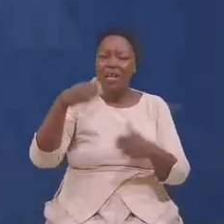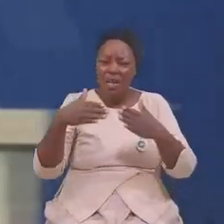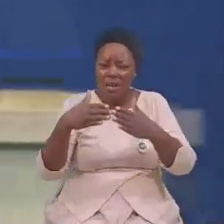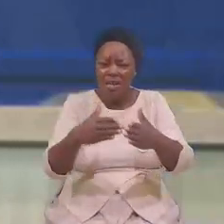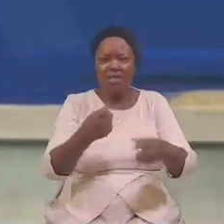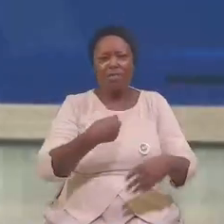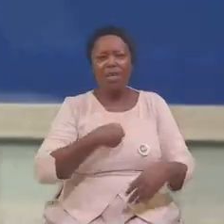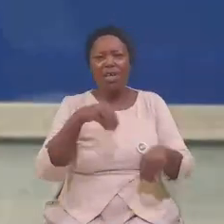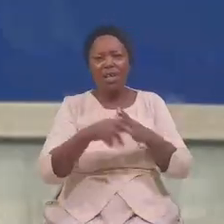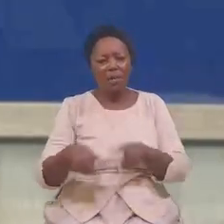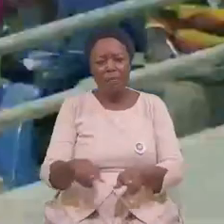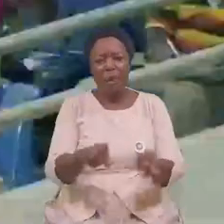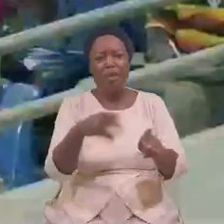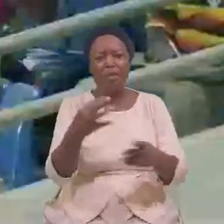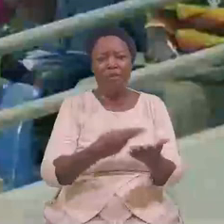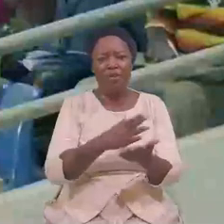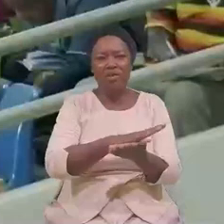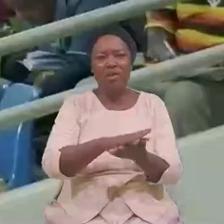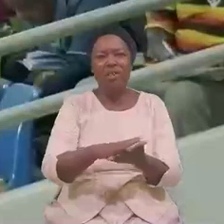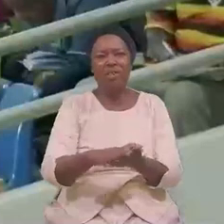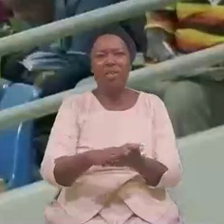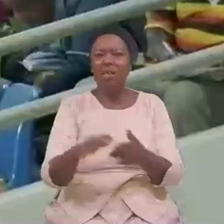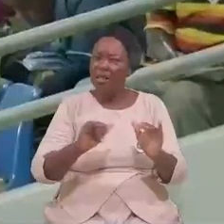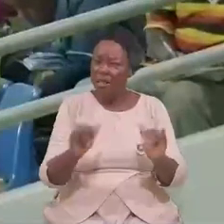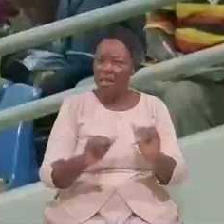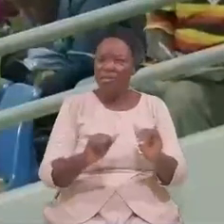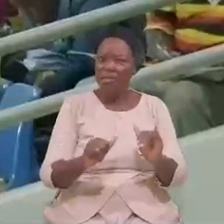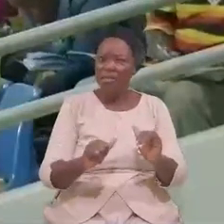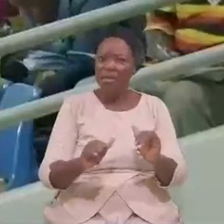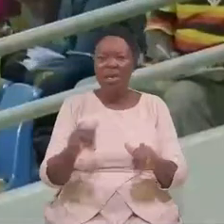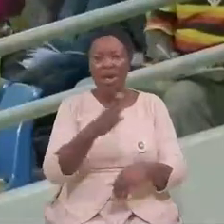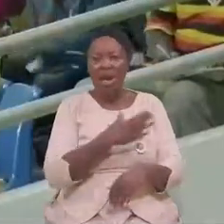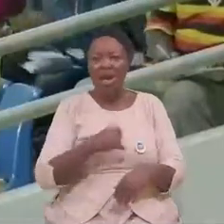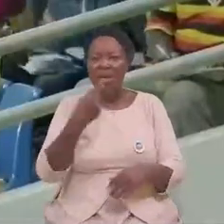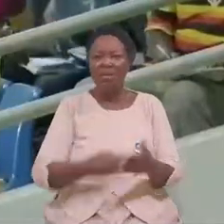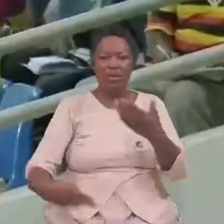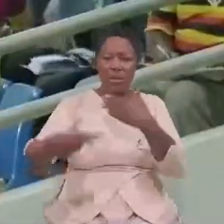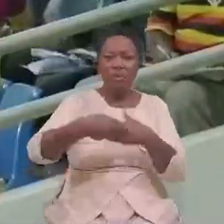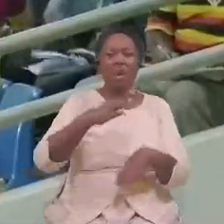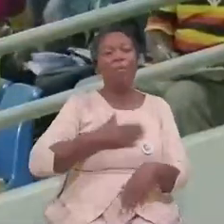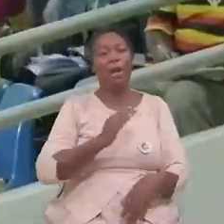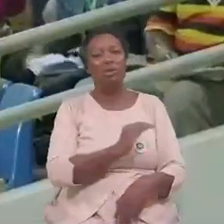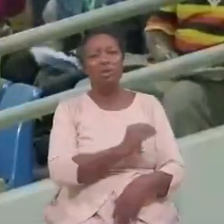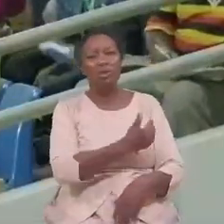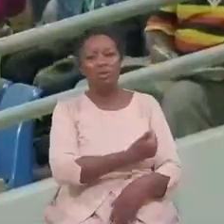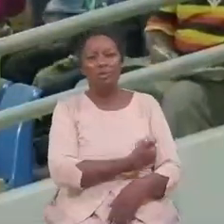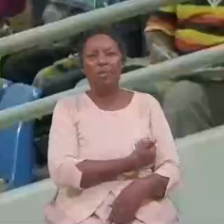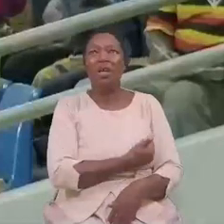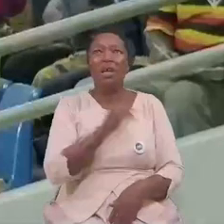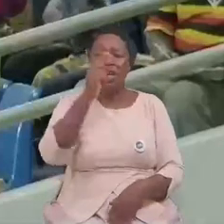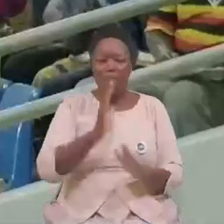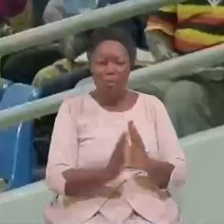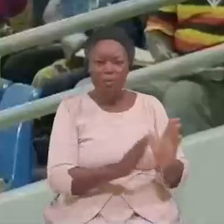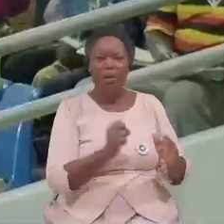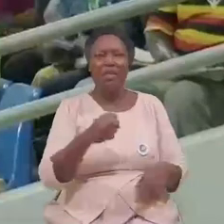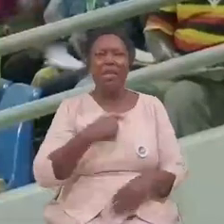près dans le sentier de la justice, le même. Et il restaure mon âme. Et il